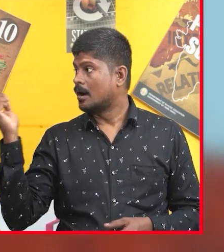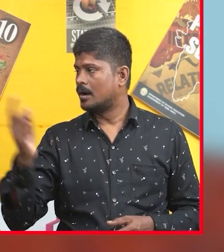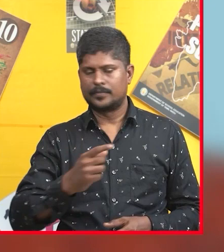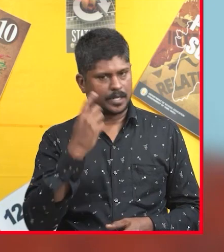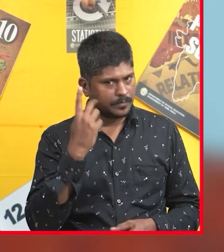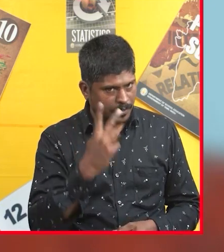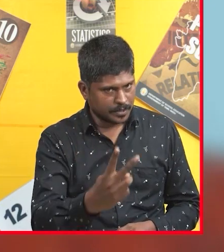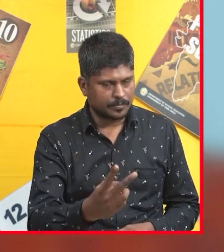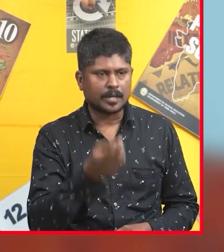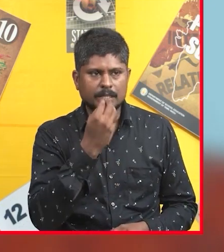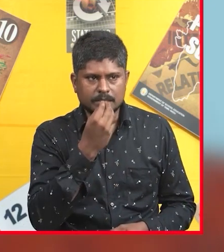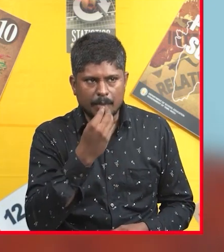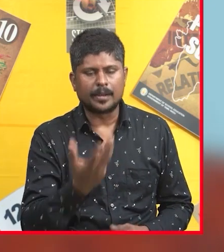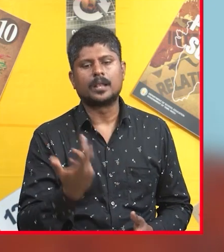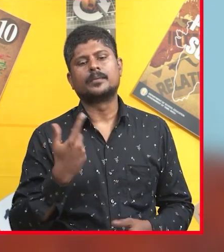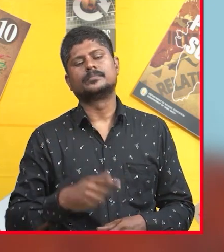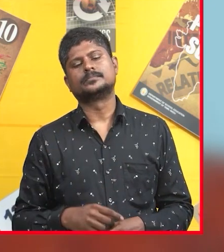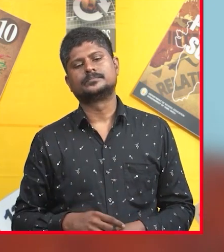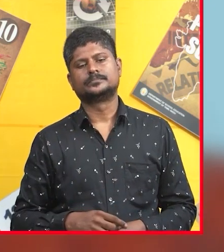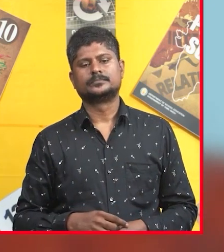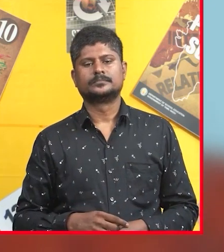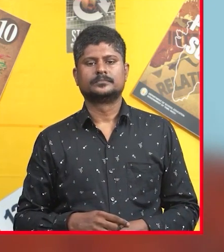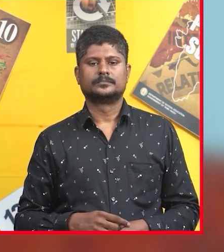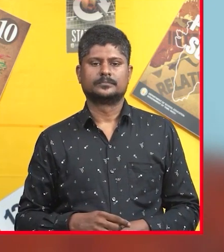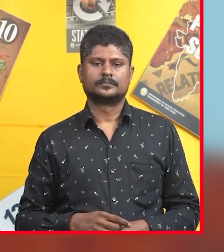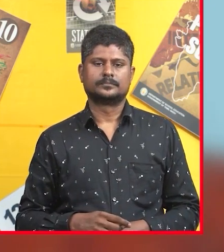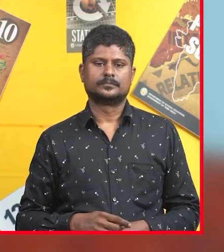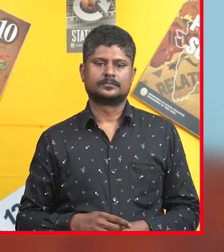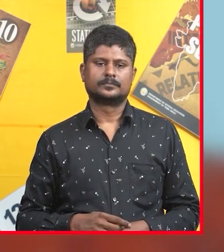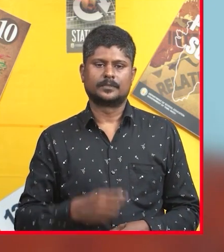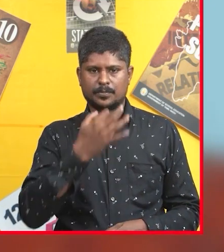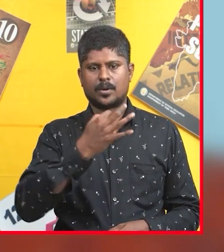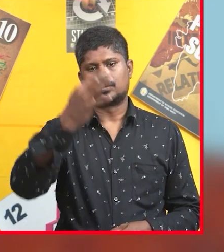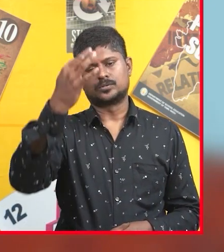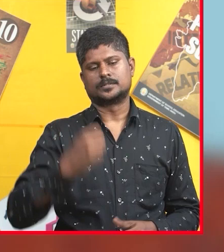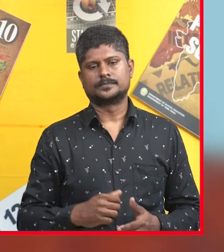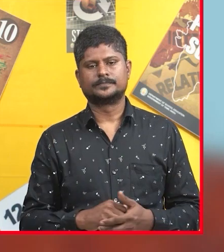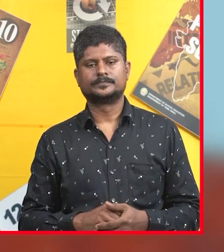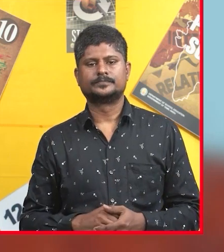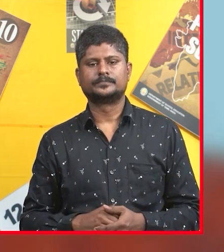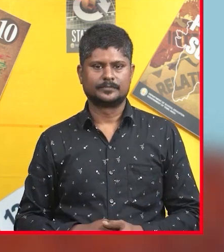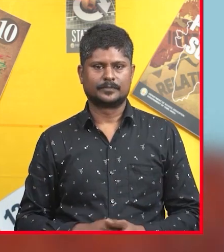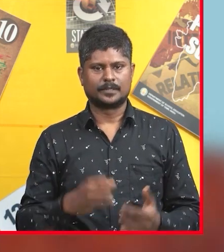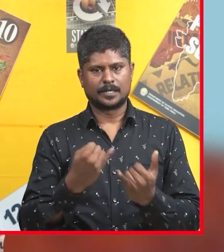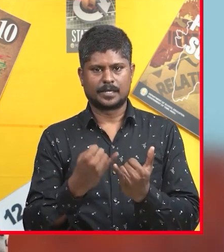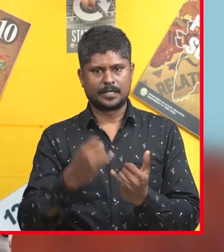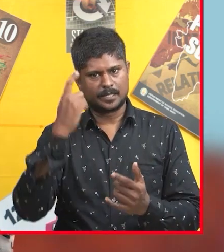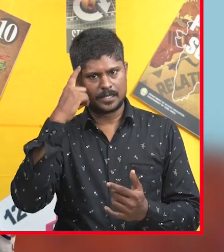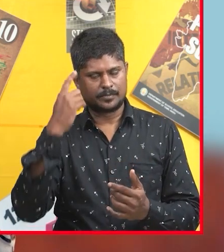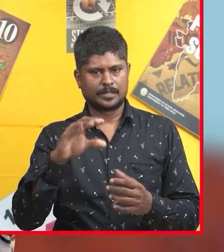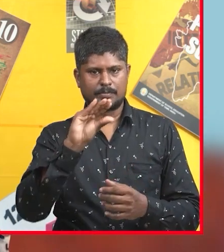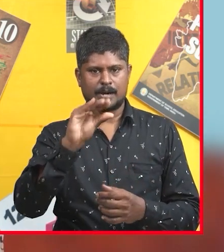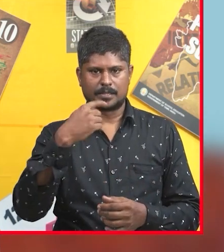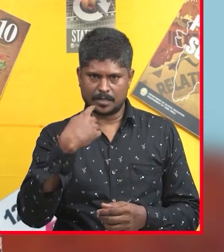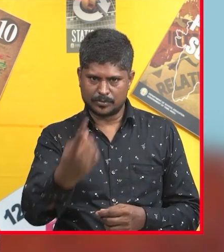யாரு வேணாலும் வந்து சாப்பிடலாம் அப்படின்னு சொல்லக்கூடியதா அமைஞ்சிருக்கு இந்த பாடல். சரிங்களா? இந்த பாடத்துல நம்ம